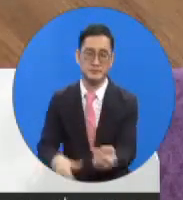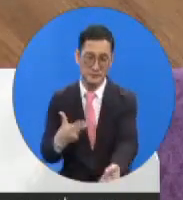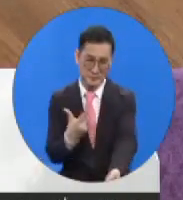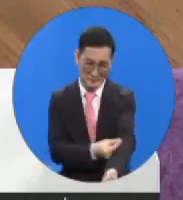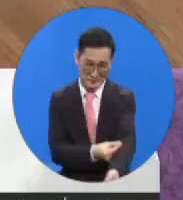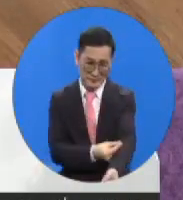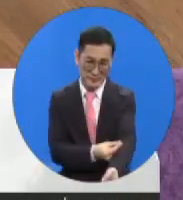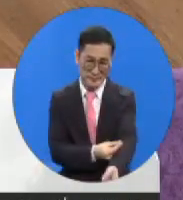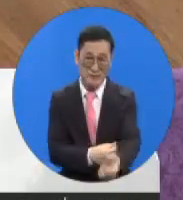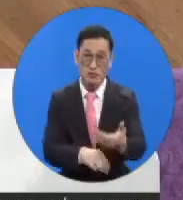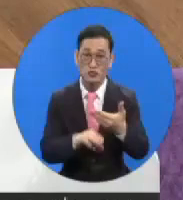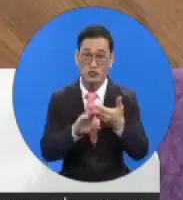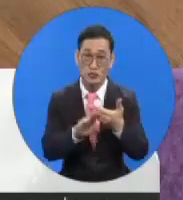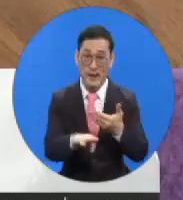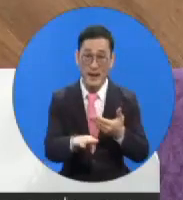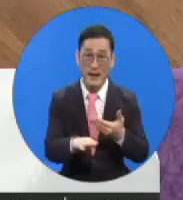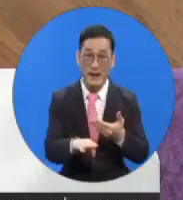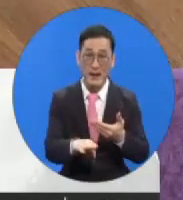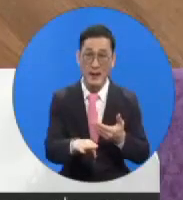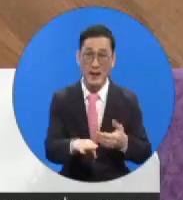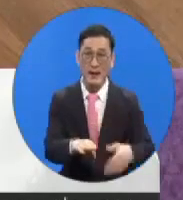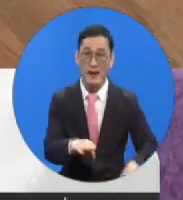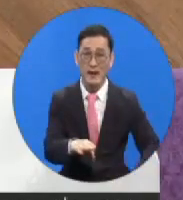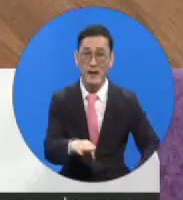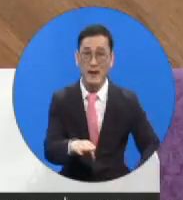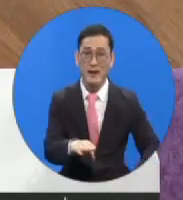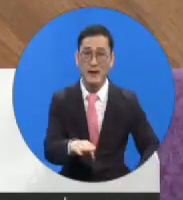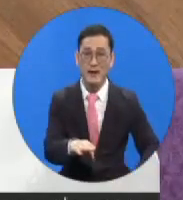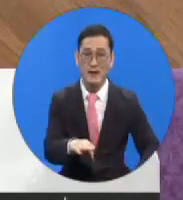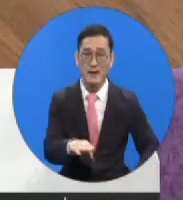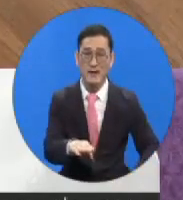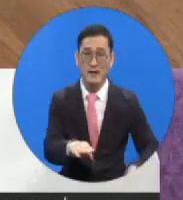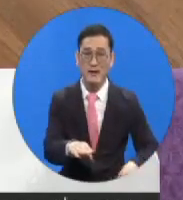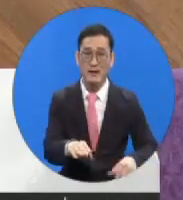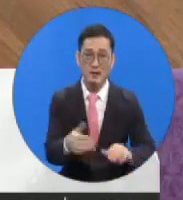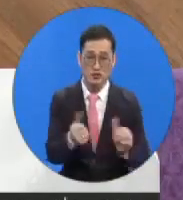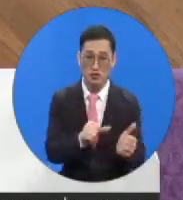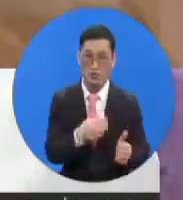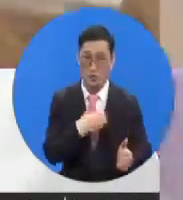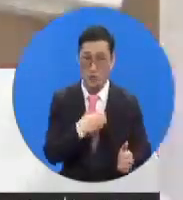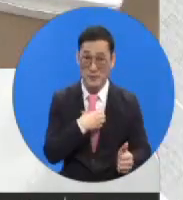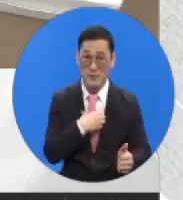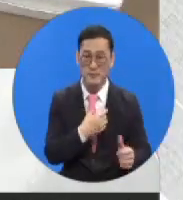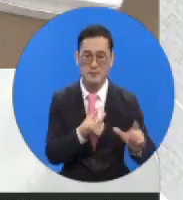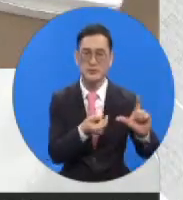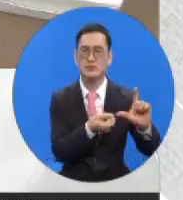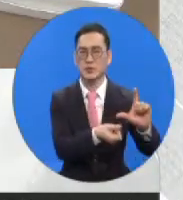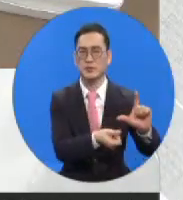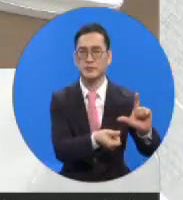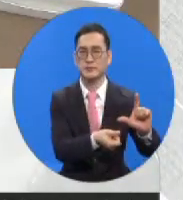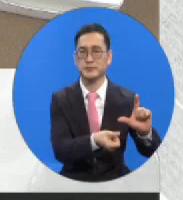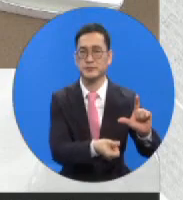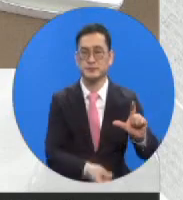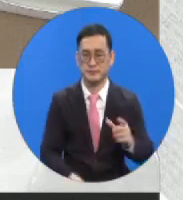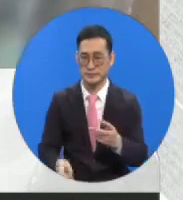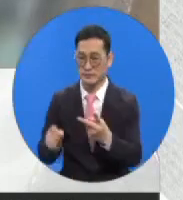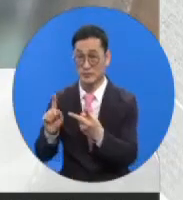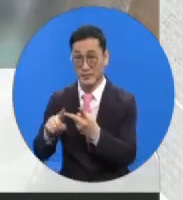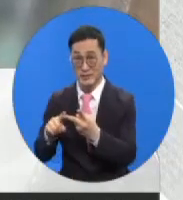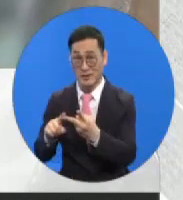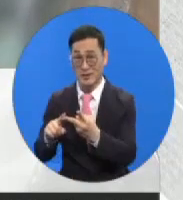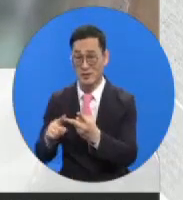접종이 잠재적 우위가 높은 것은 맞습니다. 그렇기 때문에 정부는 이 사업을 중단할 의사가 아직은 없다라고 얘기를 하는